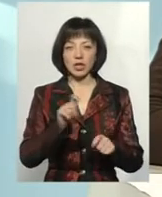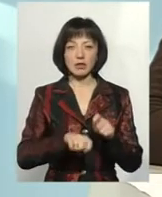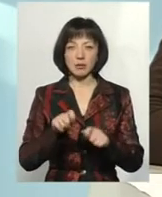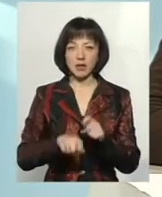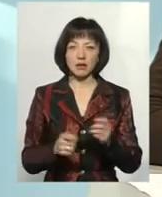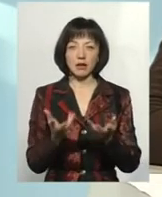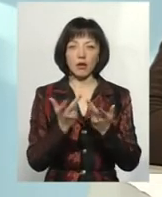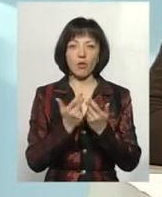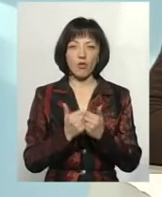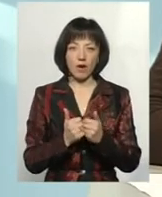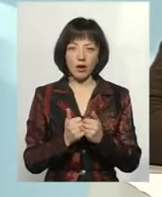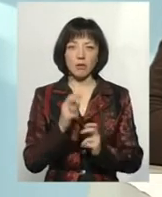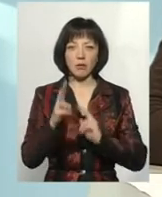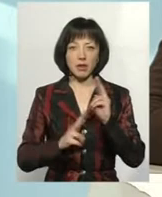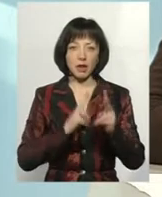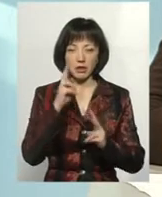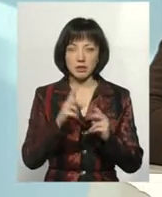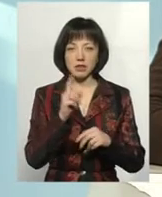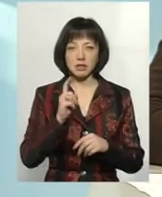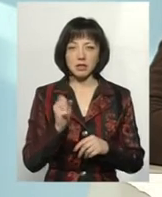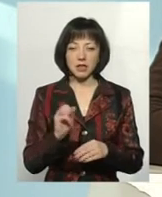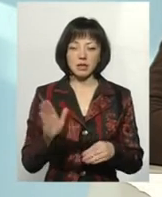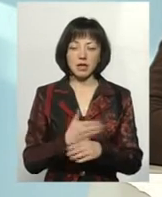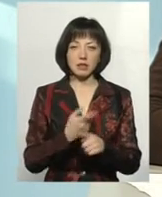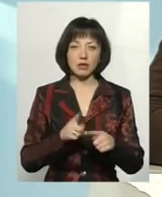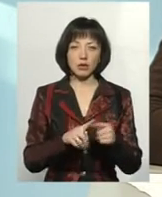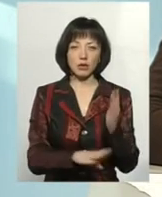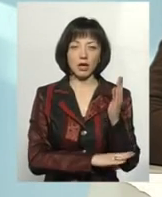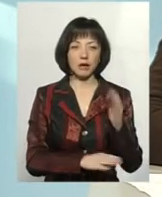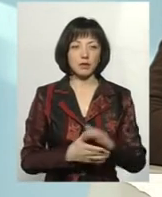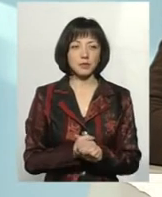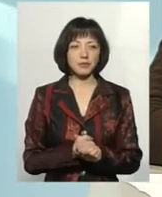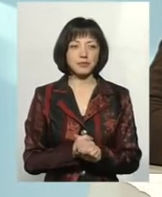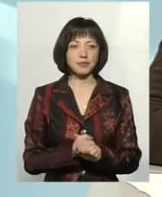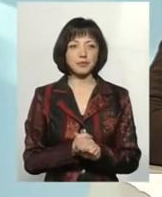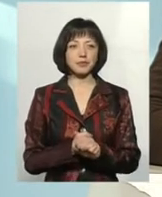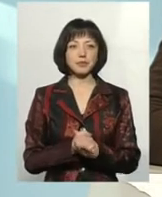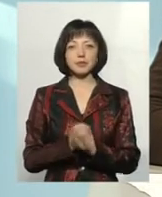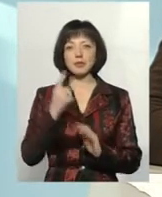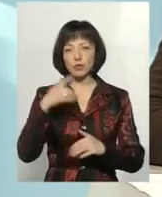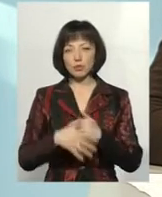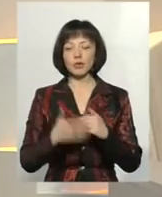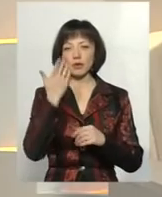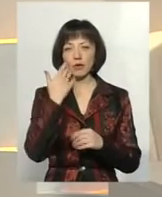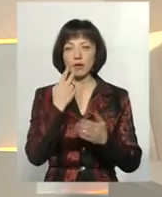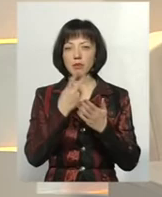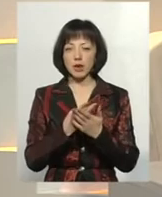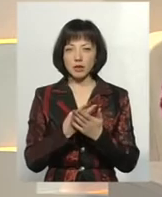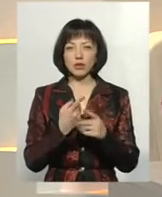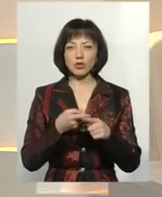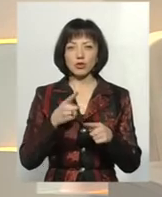для нарахування претензії за знесення цього дерева. Зрозуміло, але дивіться, коли бачать, що вже страху